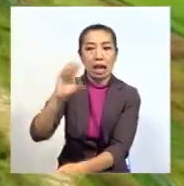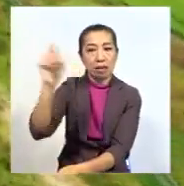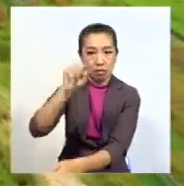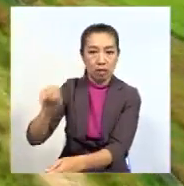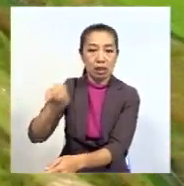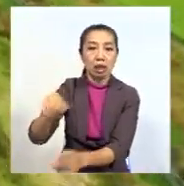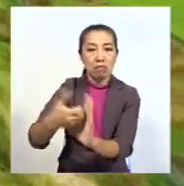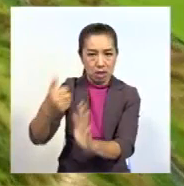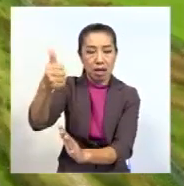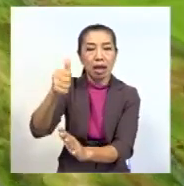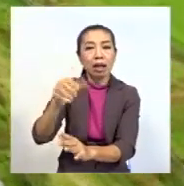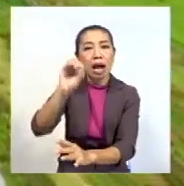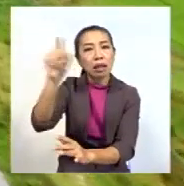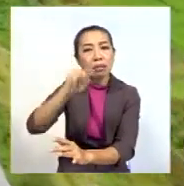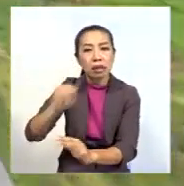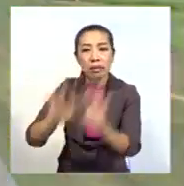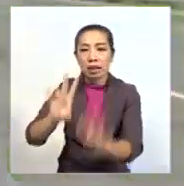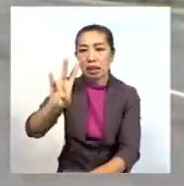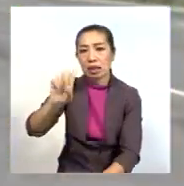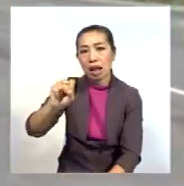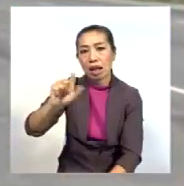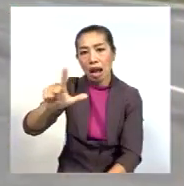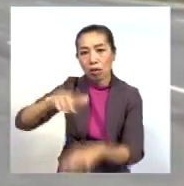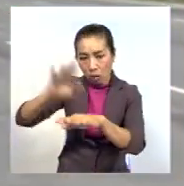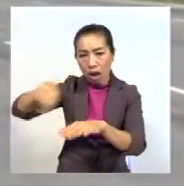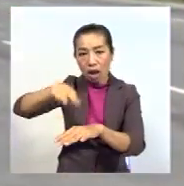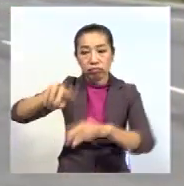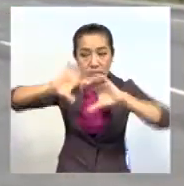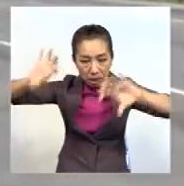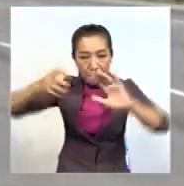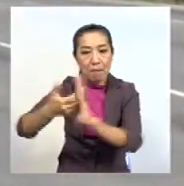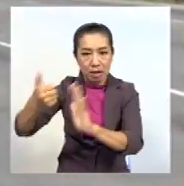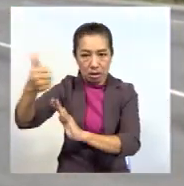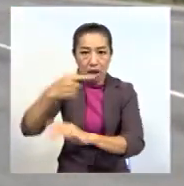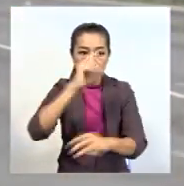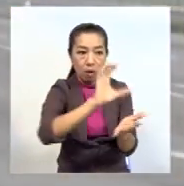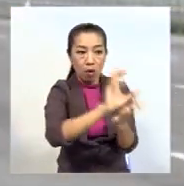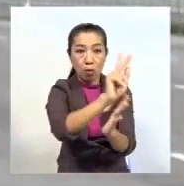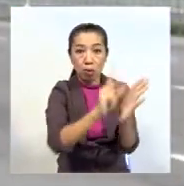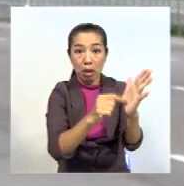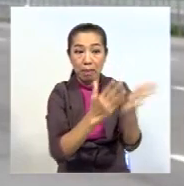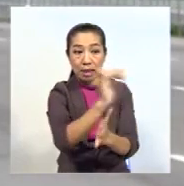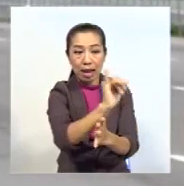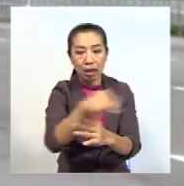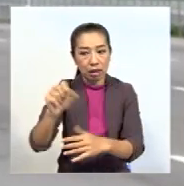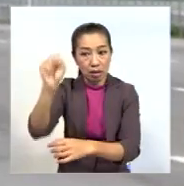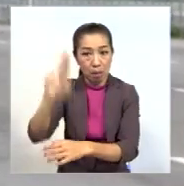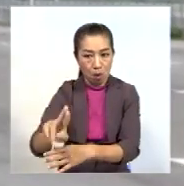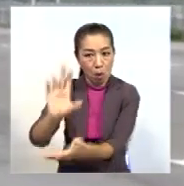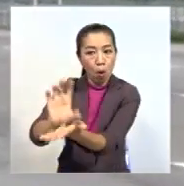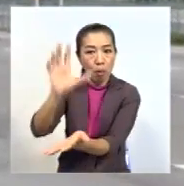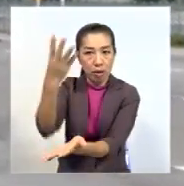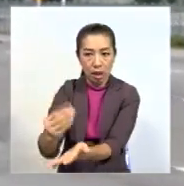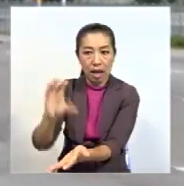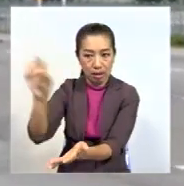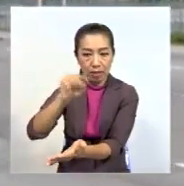หรือว่า 700,000 กว่าล้านบาทเนี่ยแหละค่ะที่ตอนนี้ภาครัฐยังสามารถใช้ได้ในส่วนของงบประมาณประจำและ